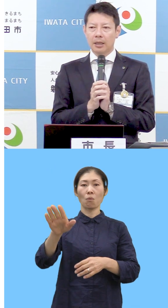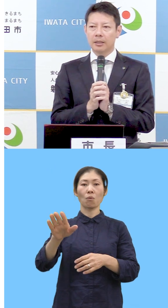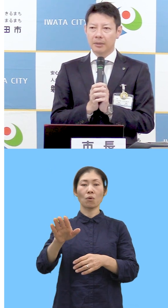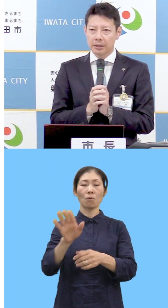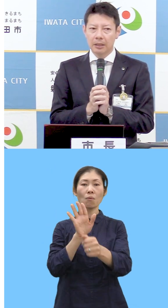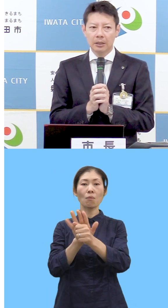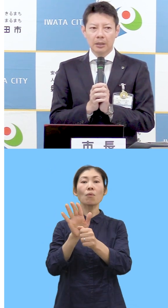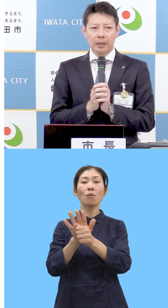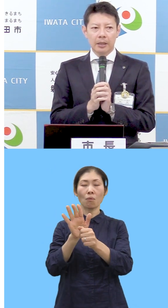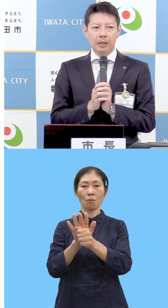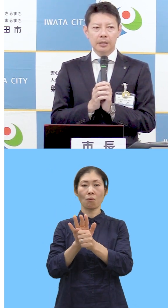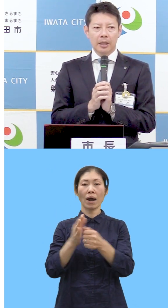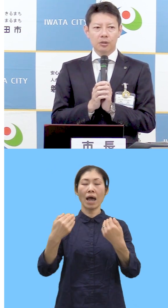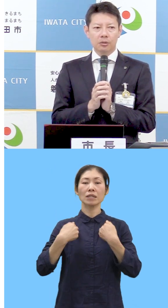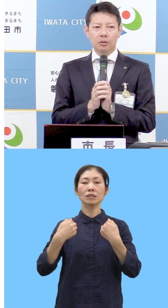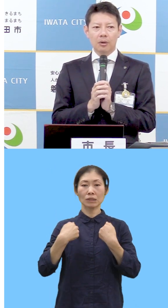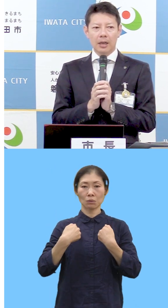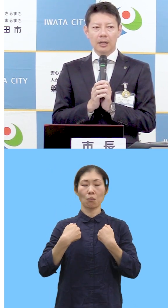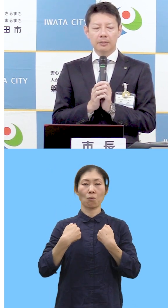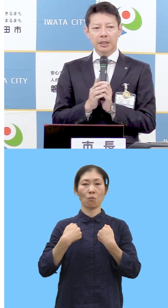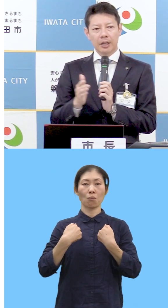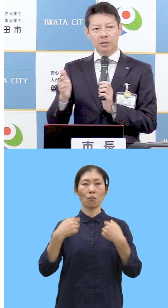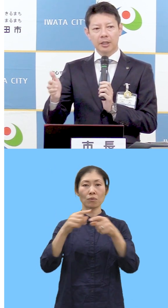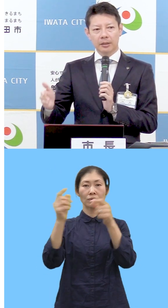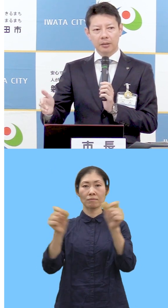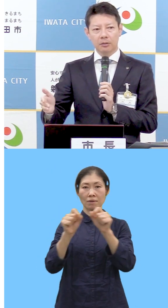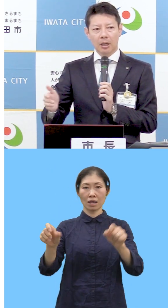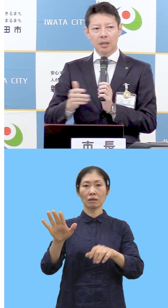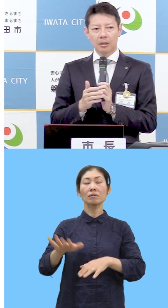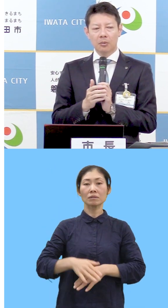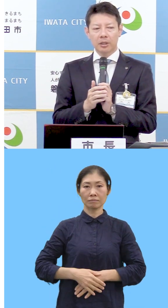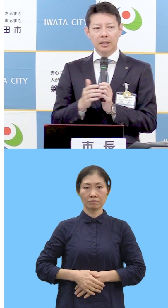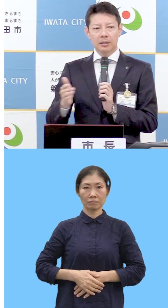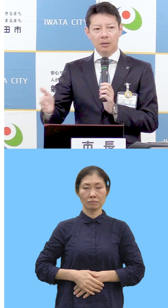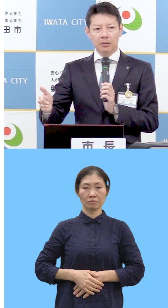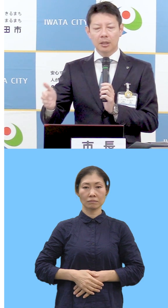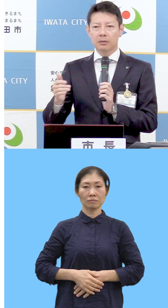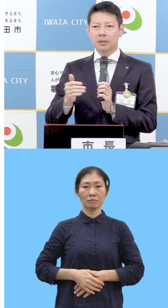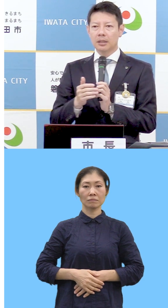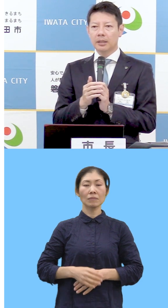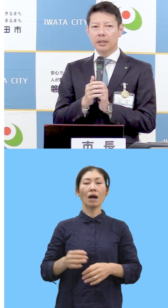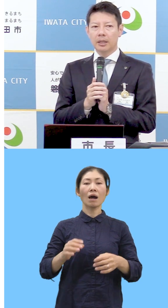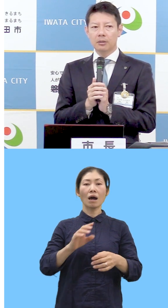結果が出ました。被災直後は、大丈夫だったよとか、もういいです